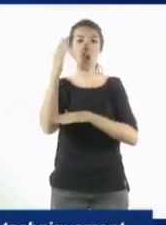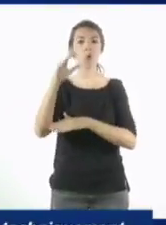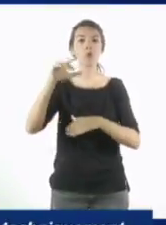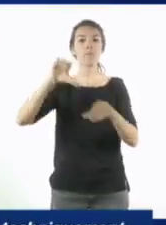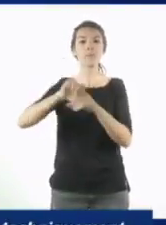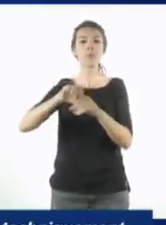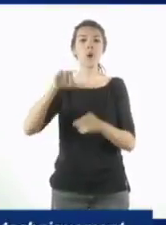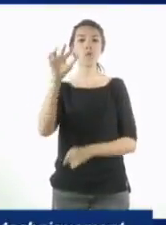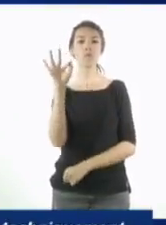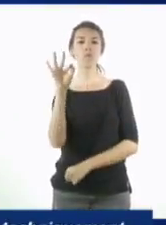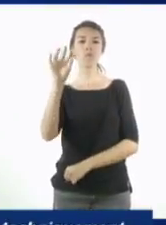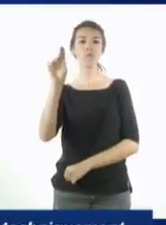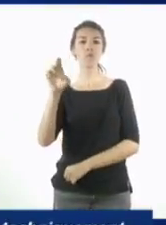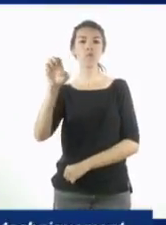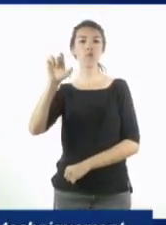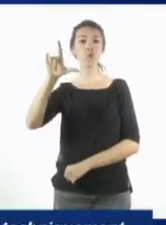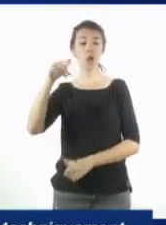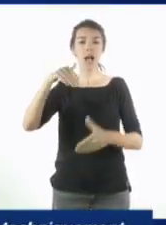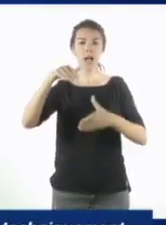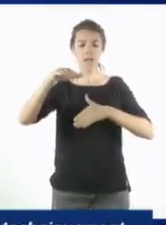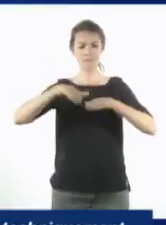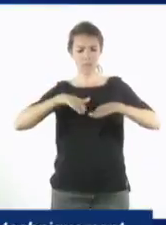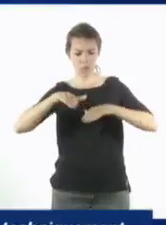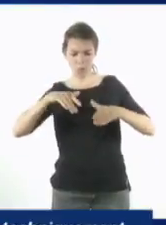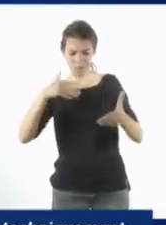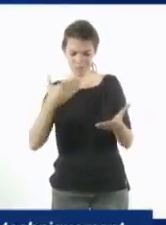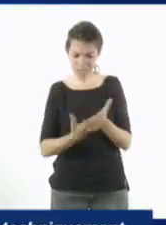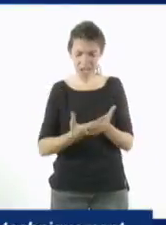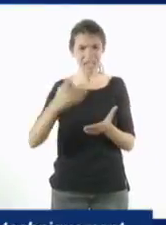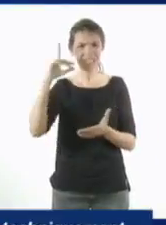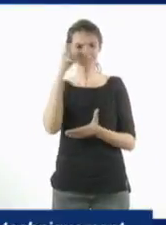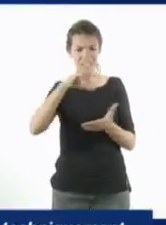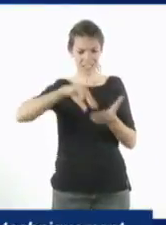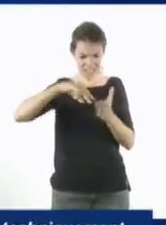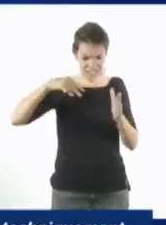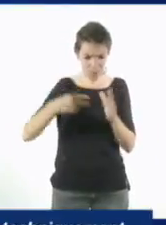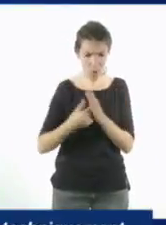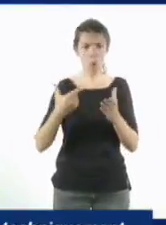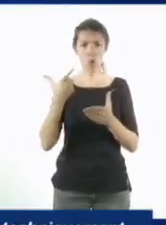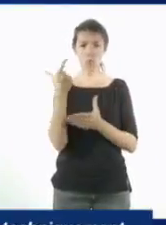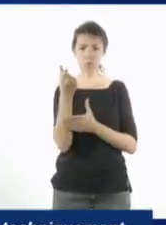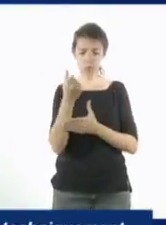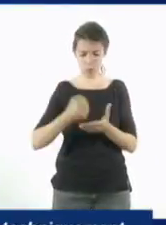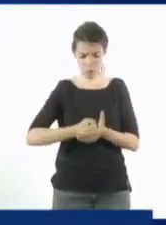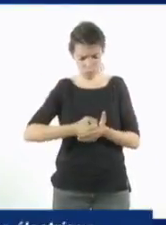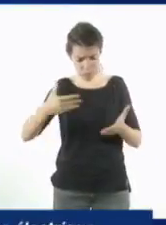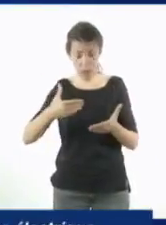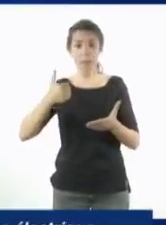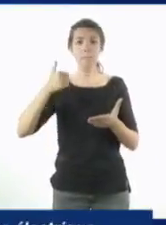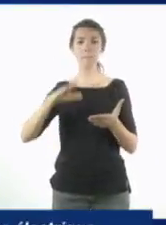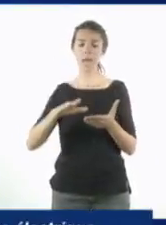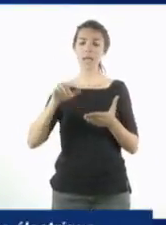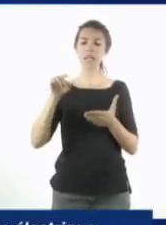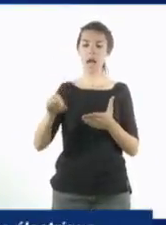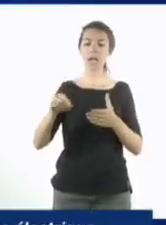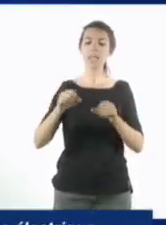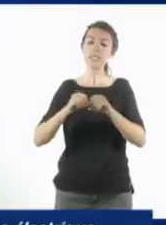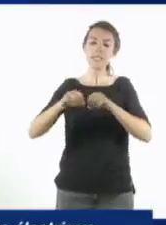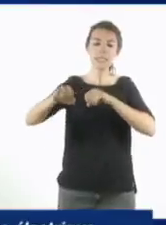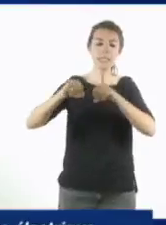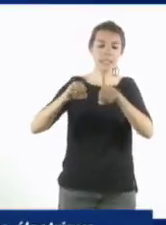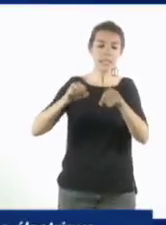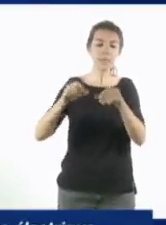C'est un fonctionnement qui est difficile techniquement, qui est coûteux, mais qui permet quand même de répondre aux besoins